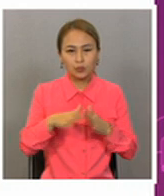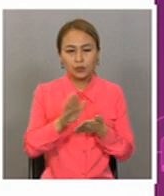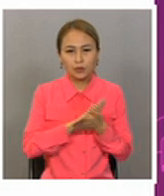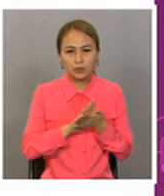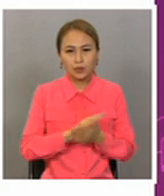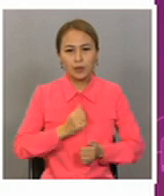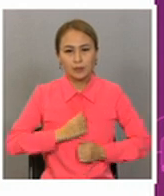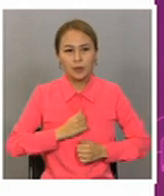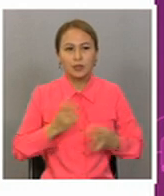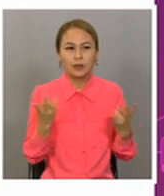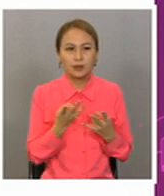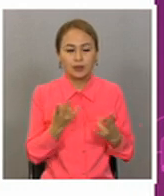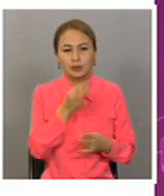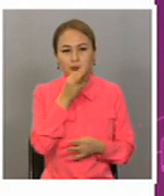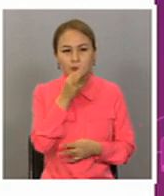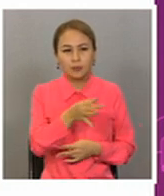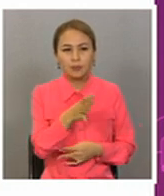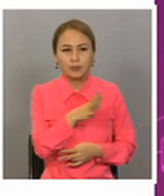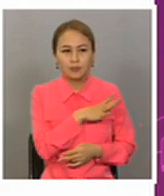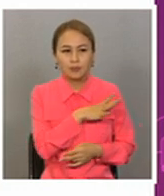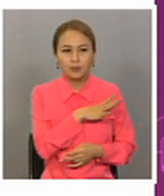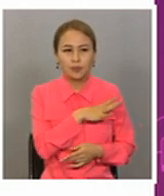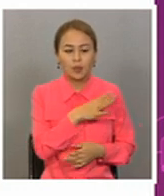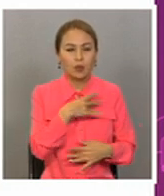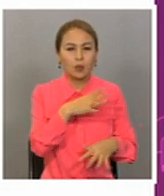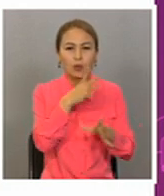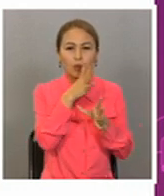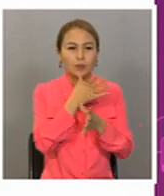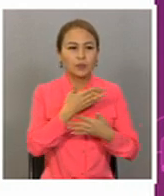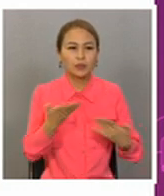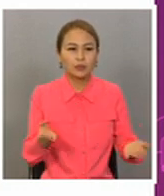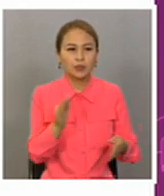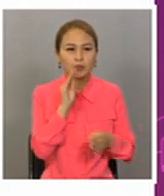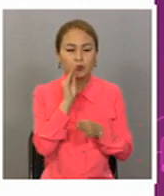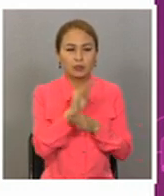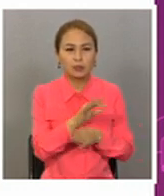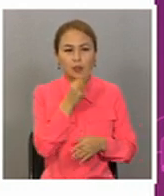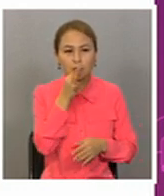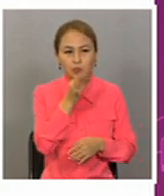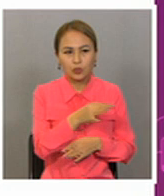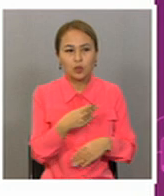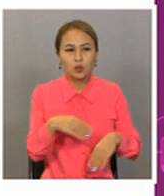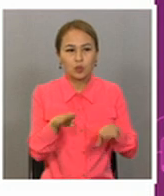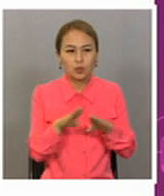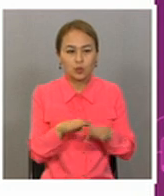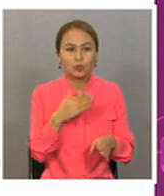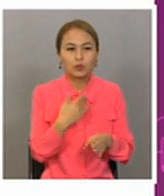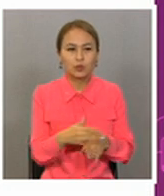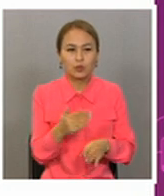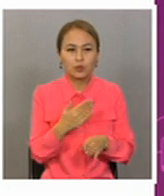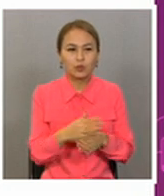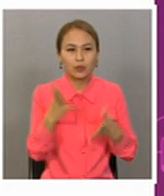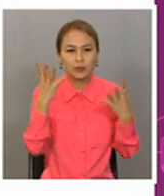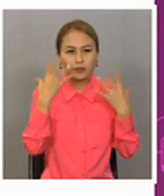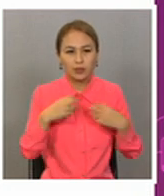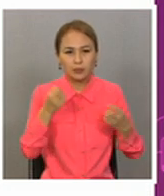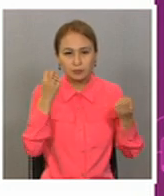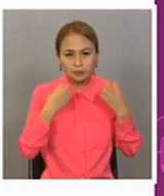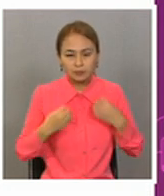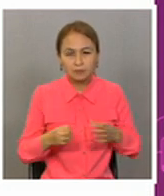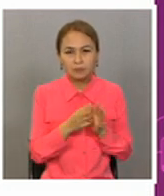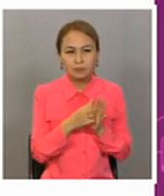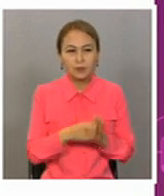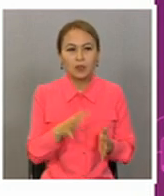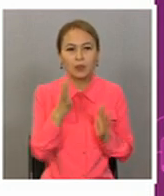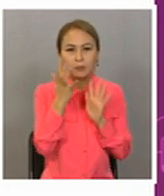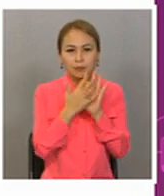ма? Деп. Қолым тимейді, деуші еді. Сөйтіп жүріп, тұла бойын шиқан қаптап, қотыр